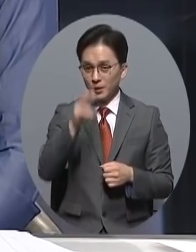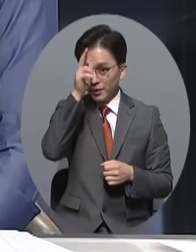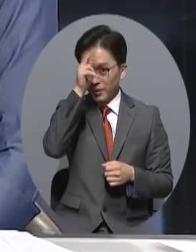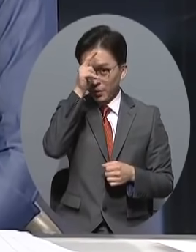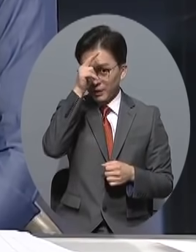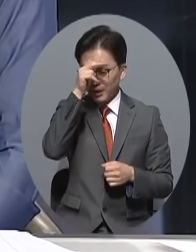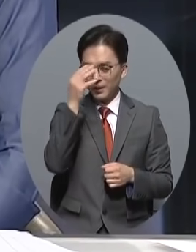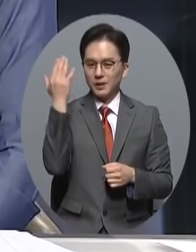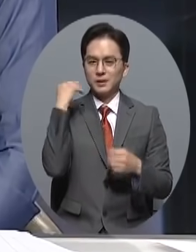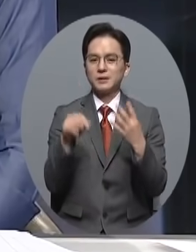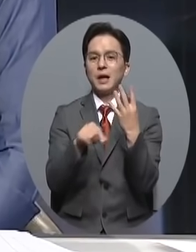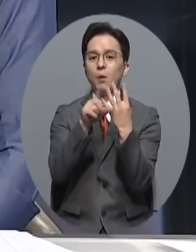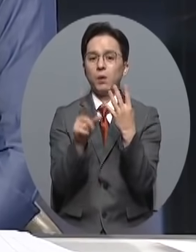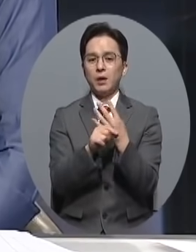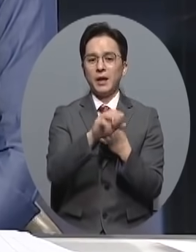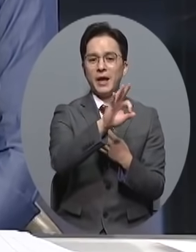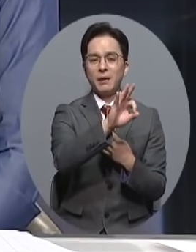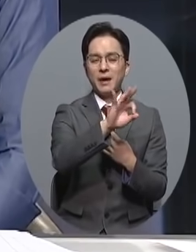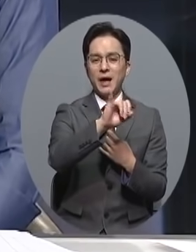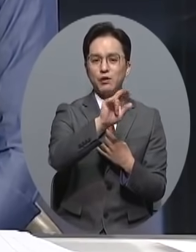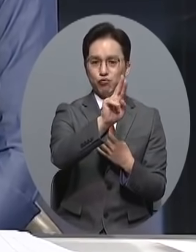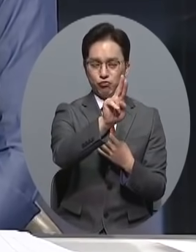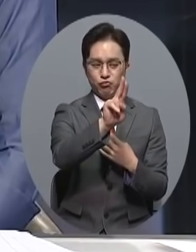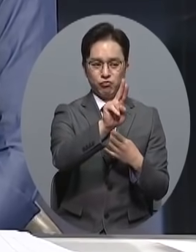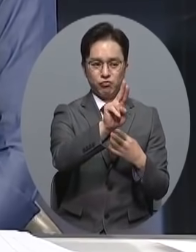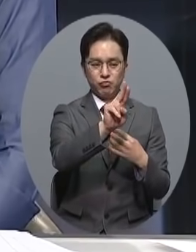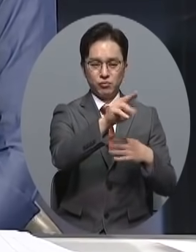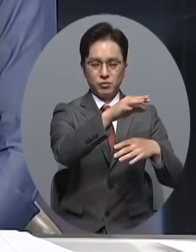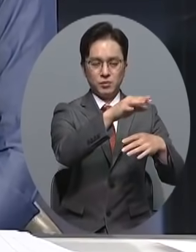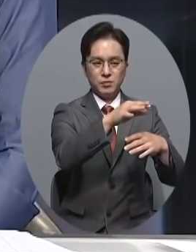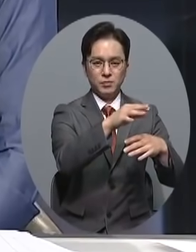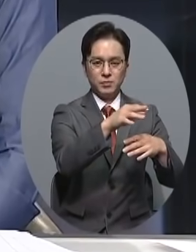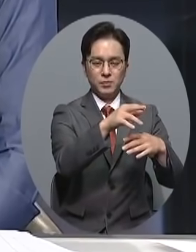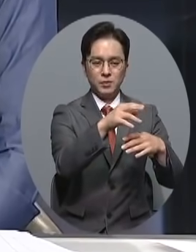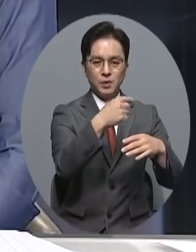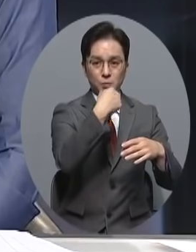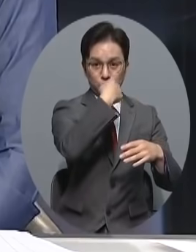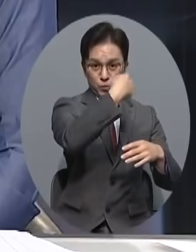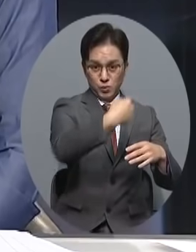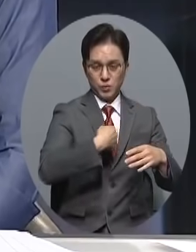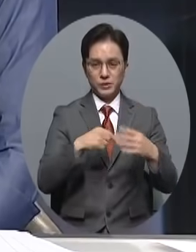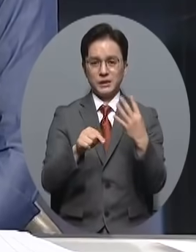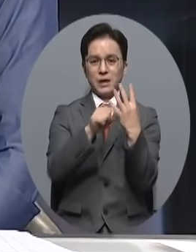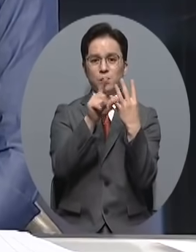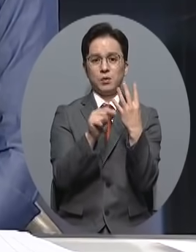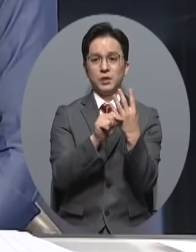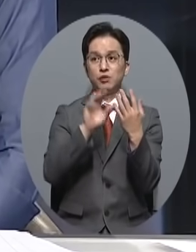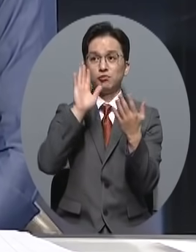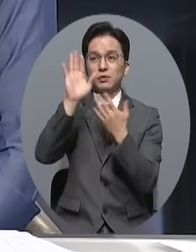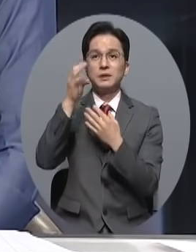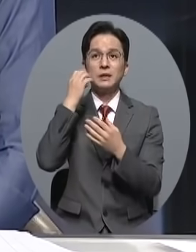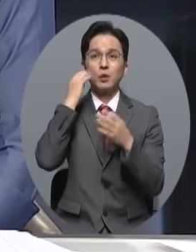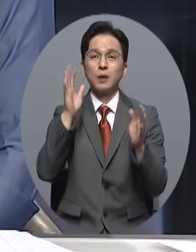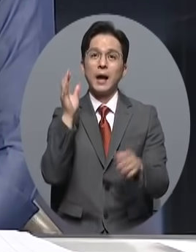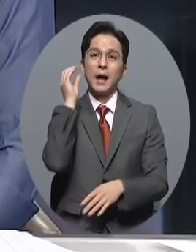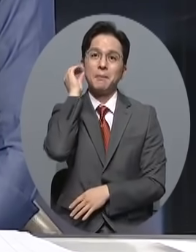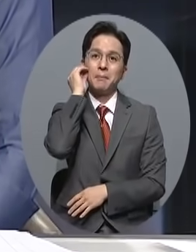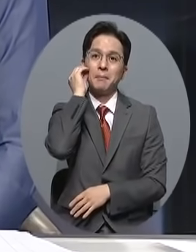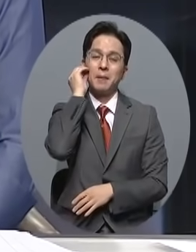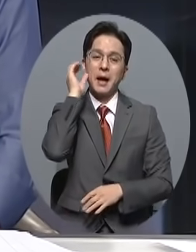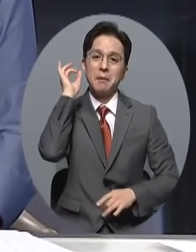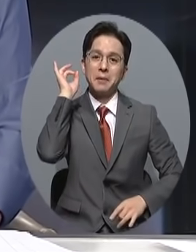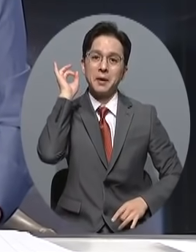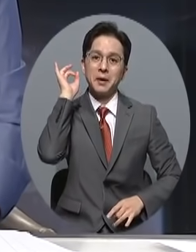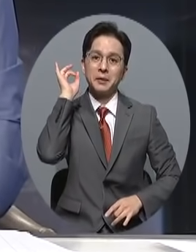올 지난 4월입니다. 4월입니다. 네. 용산서에서 또 경기 남부청으로 이첩을 했다고 했죠. 합니다. 예. 그렇기 때문에 이렇게